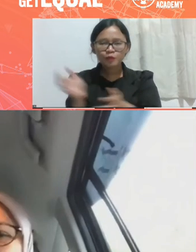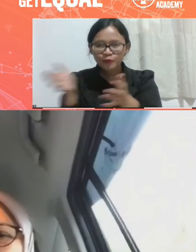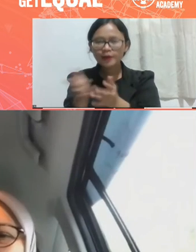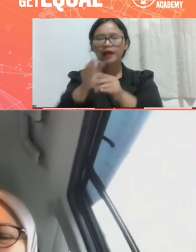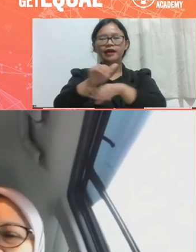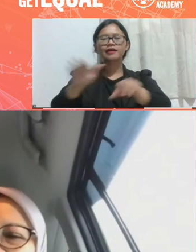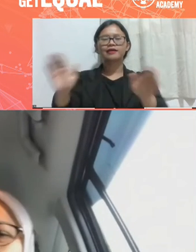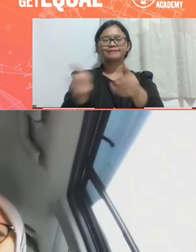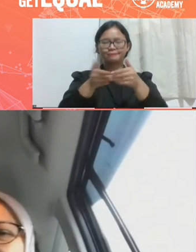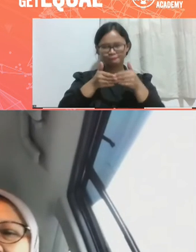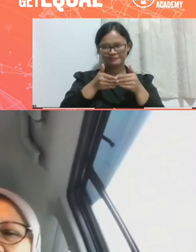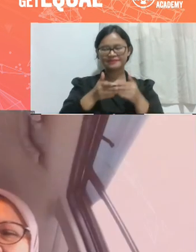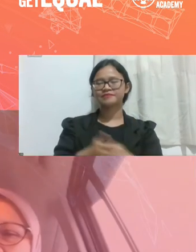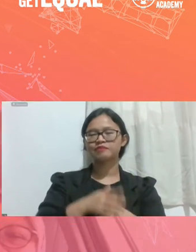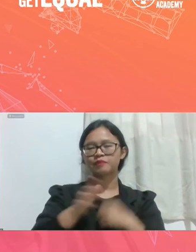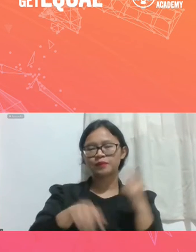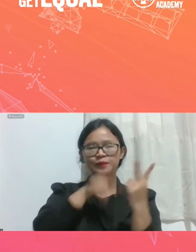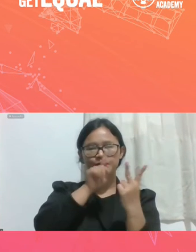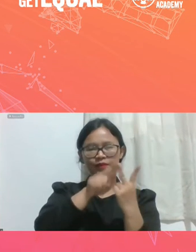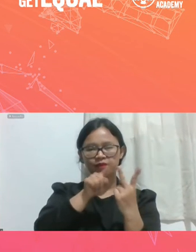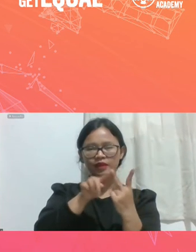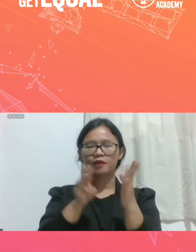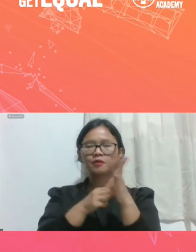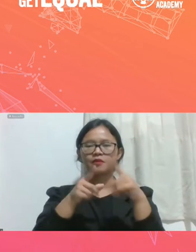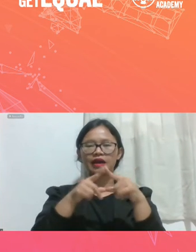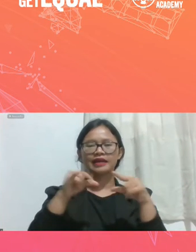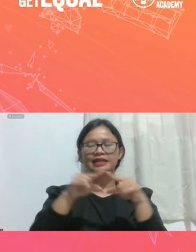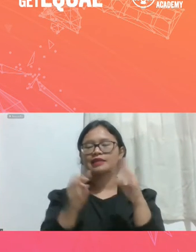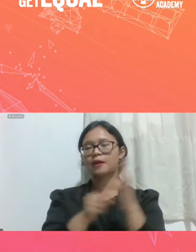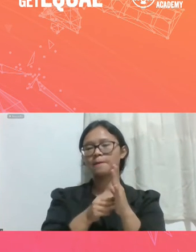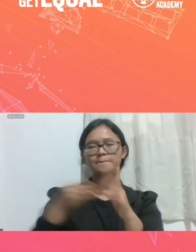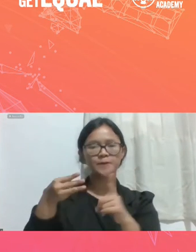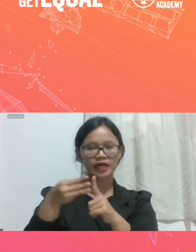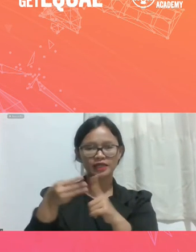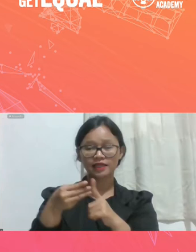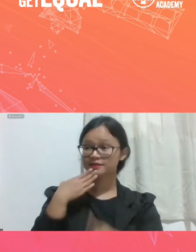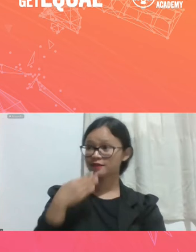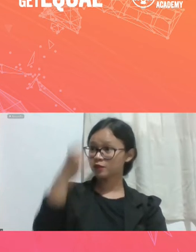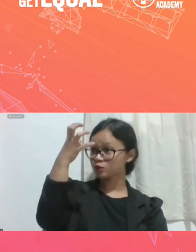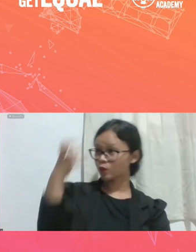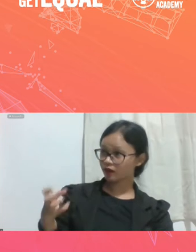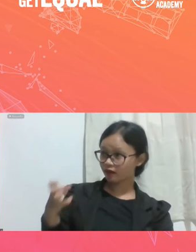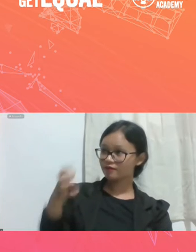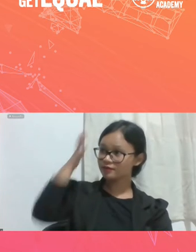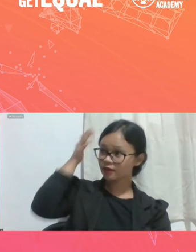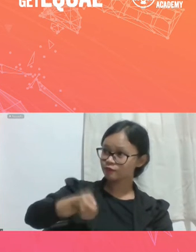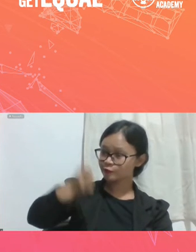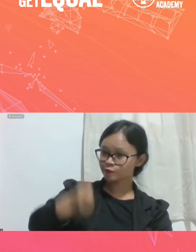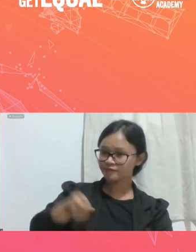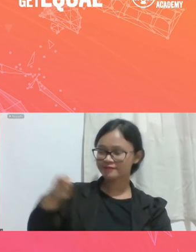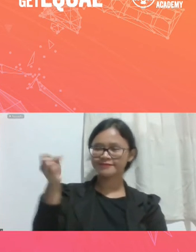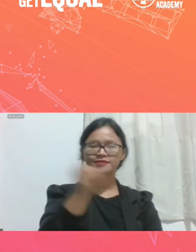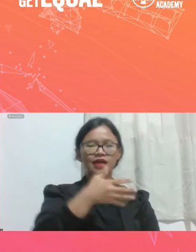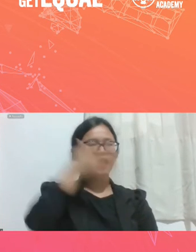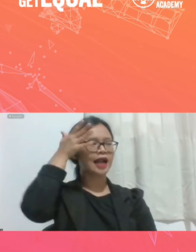Anak. Dan yang kedua, Ibu Mariam Barata. Ibu Mariam, selamat sore. Assalamualaikum, Ibu. Waalaikumsalam, Mbak